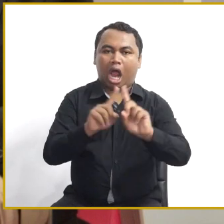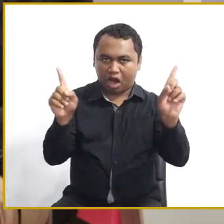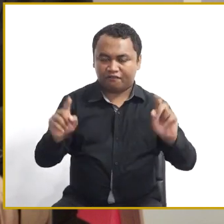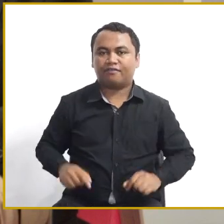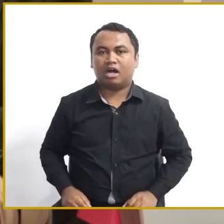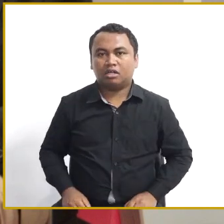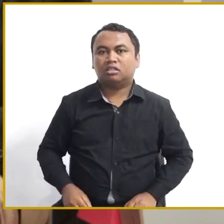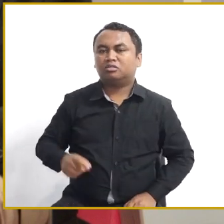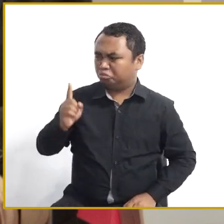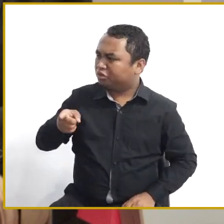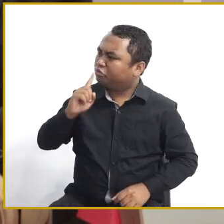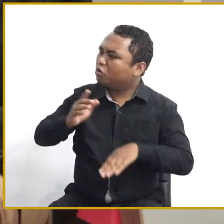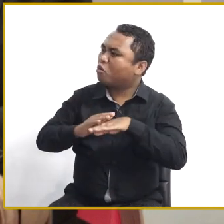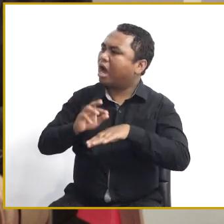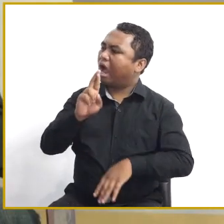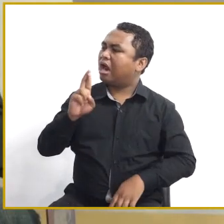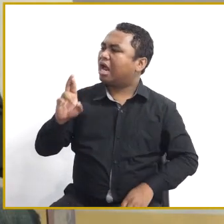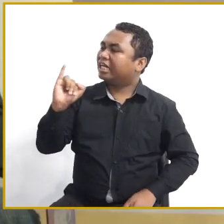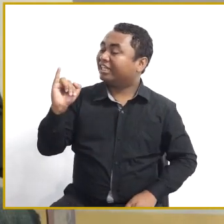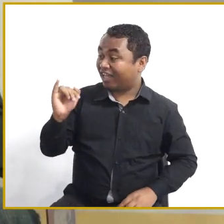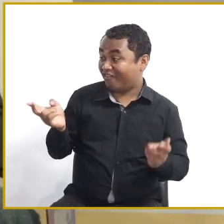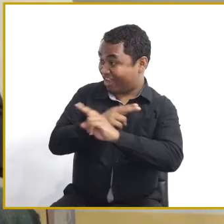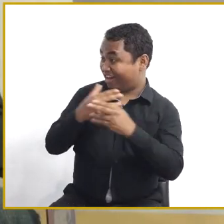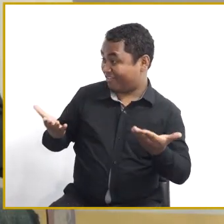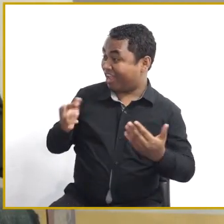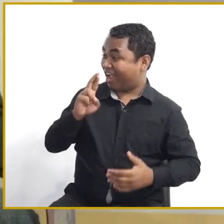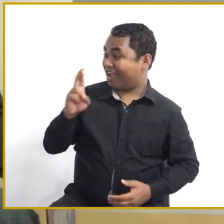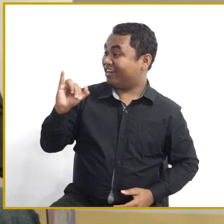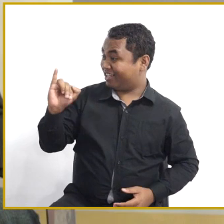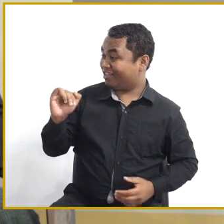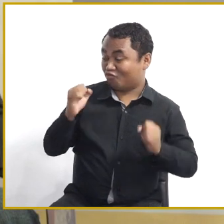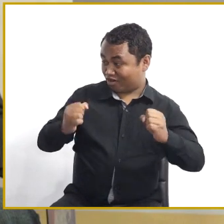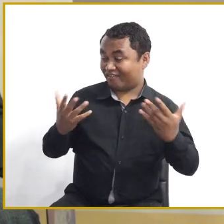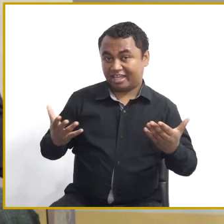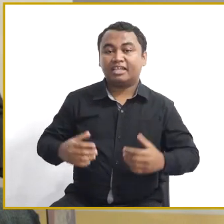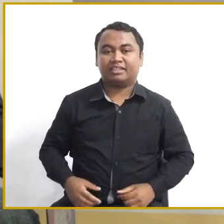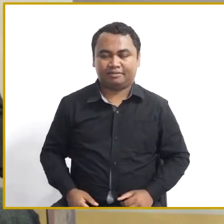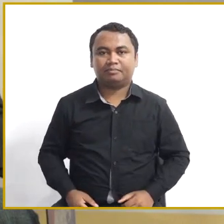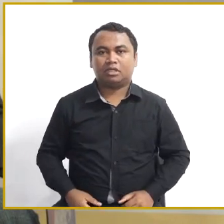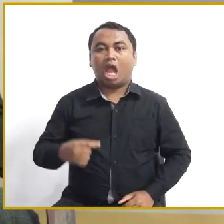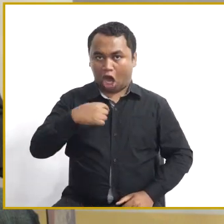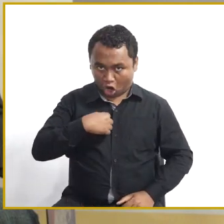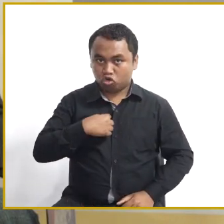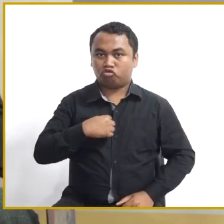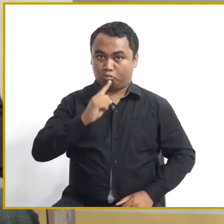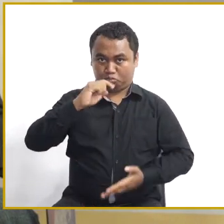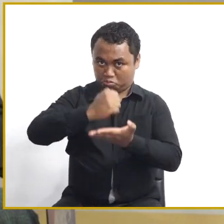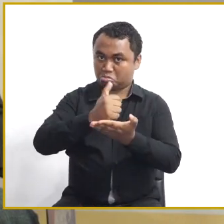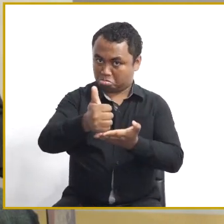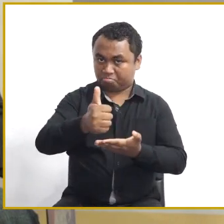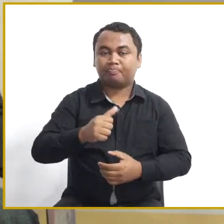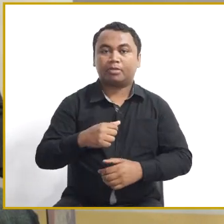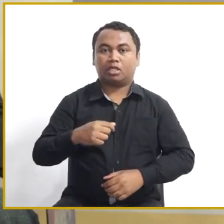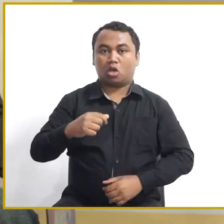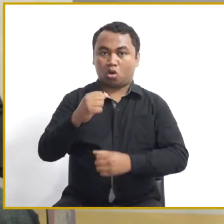ministra na ny prime ministre zay hopetrako ny a dia apetrako mazava tsara mihitsy ny mpiara-miasa amiko rehetra dia misy tety andro